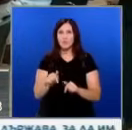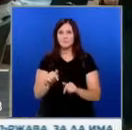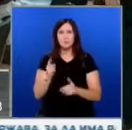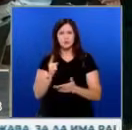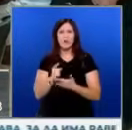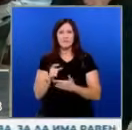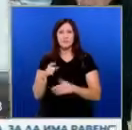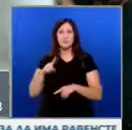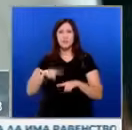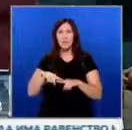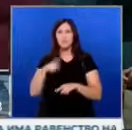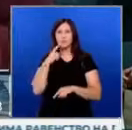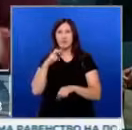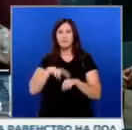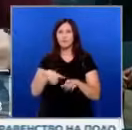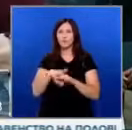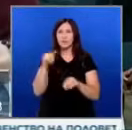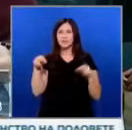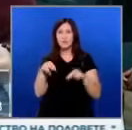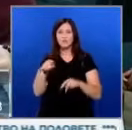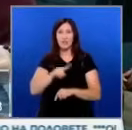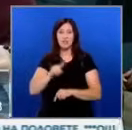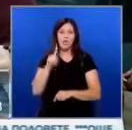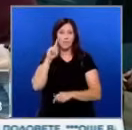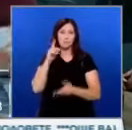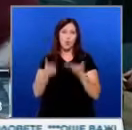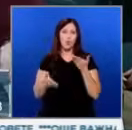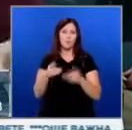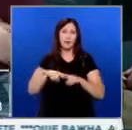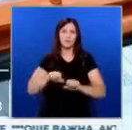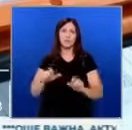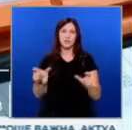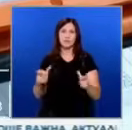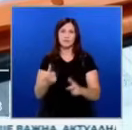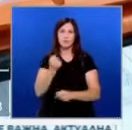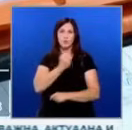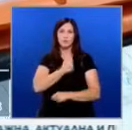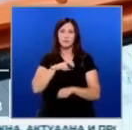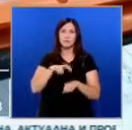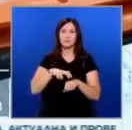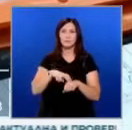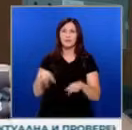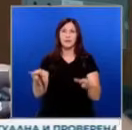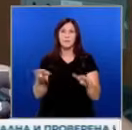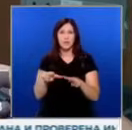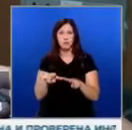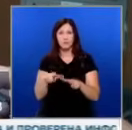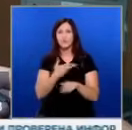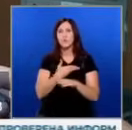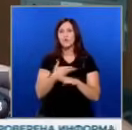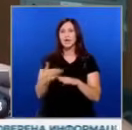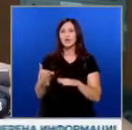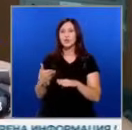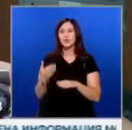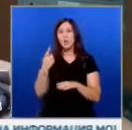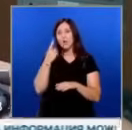съдията, Борислав Динков отказа да свидетелства. Това не разколеба адвокатите на семейството на убития Димитър Малинов. Провеждането или